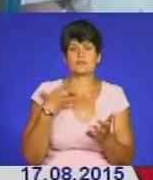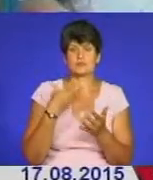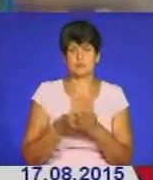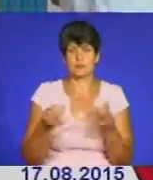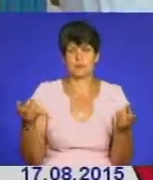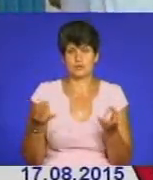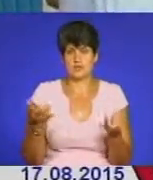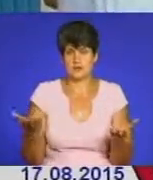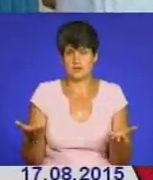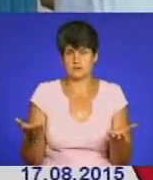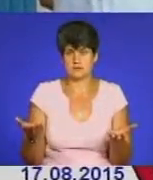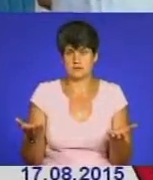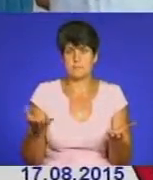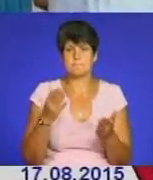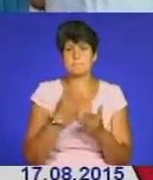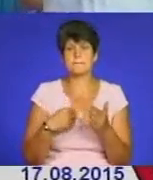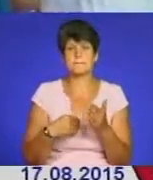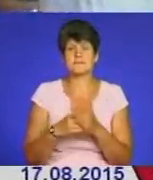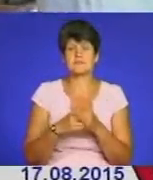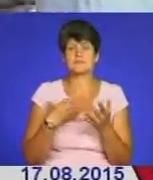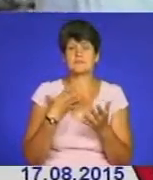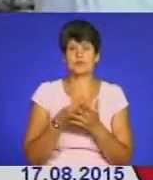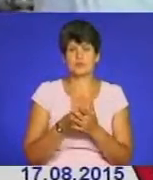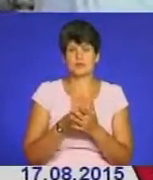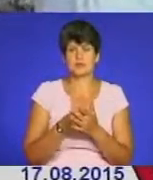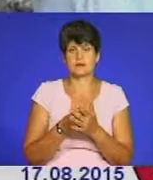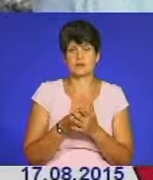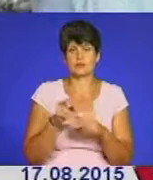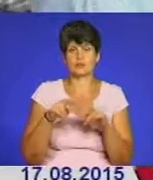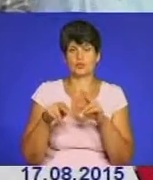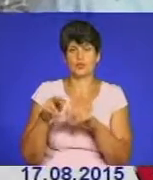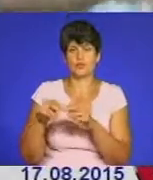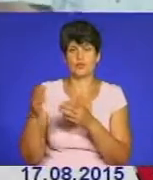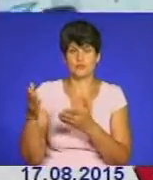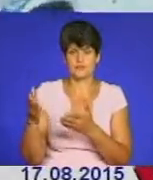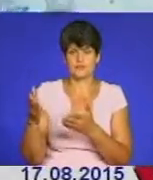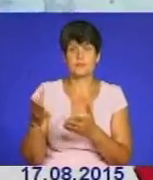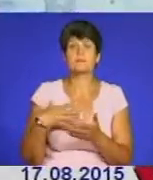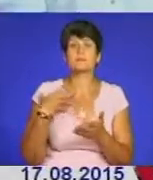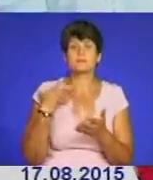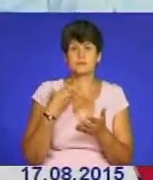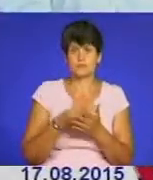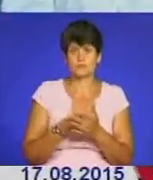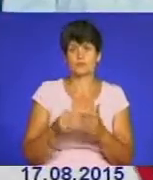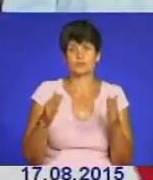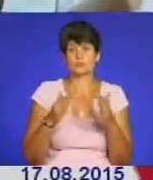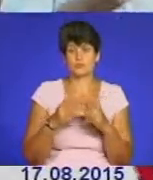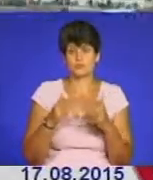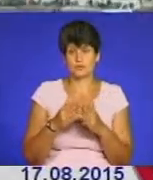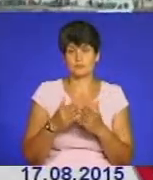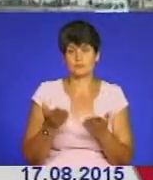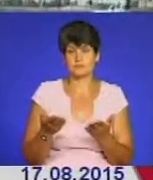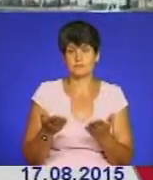потребах, правда? Під свої власні оці будови деякі. Під свою власну будову хочете